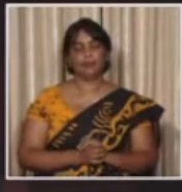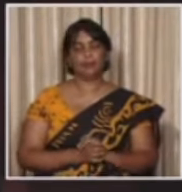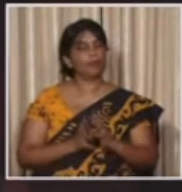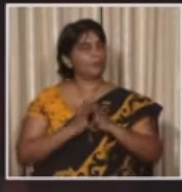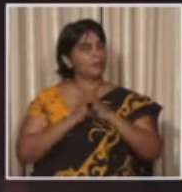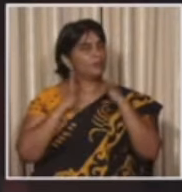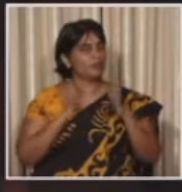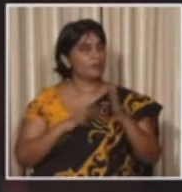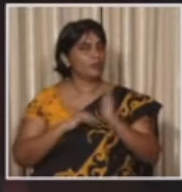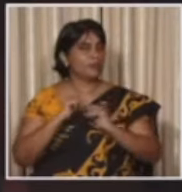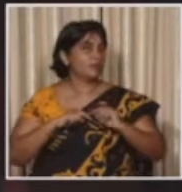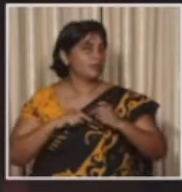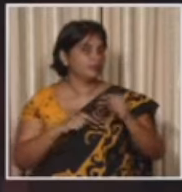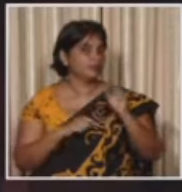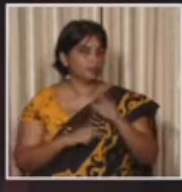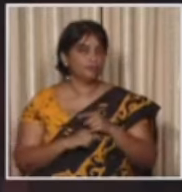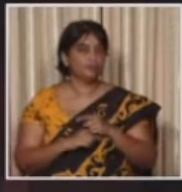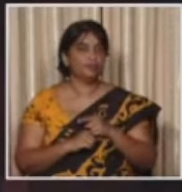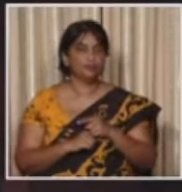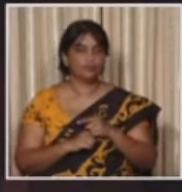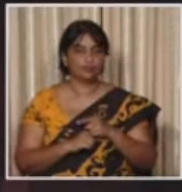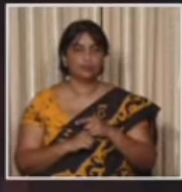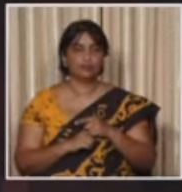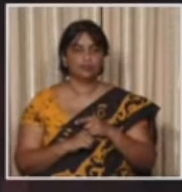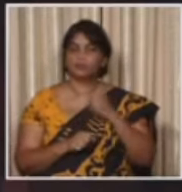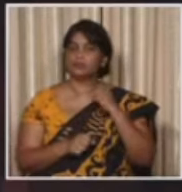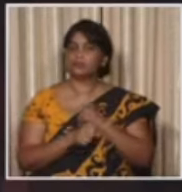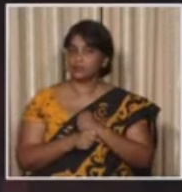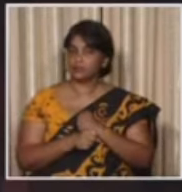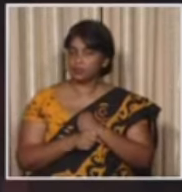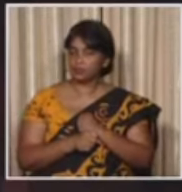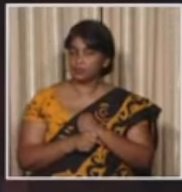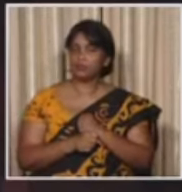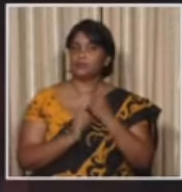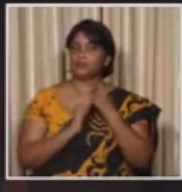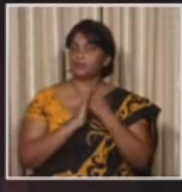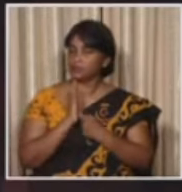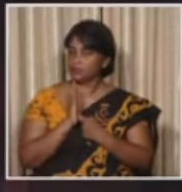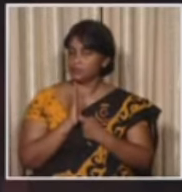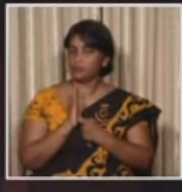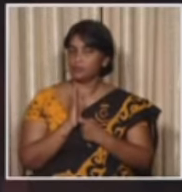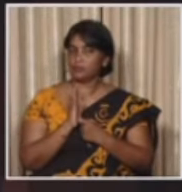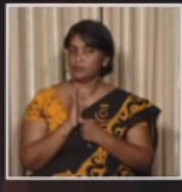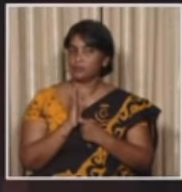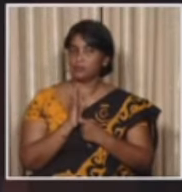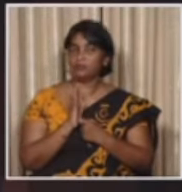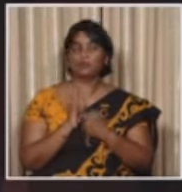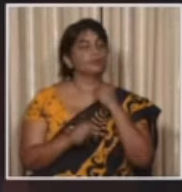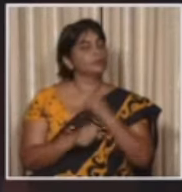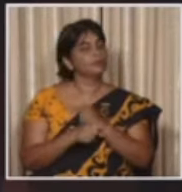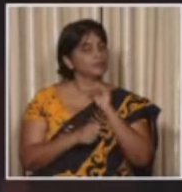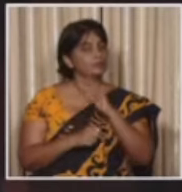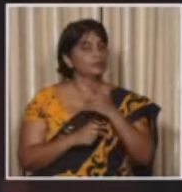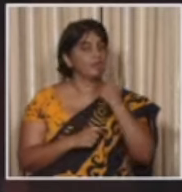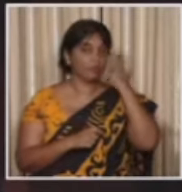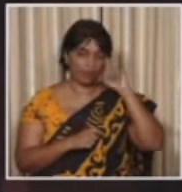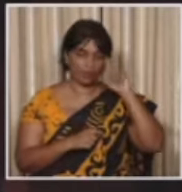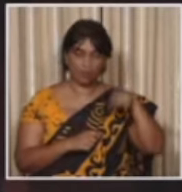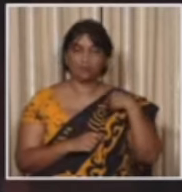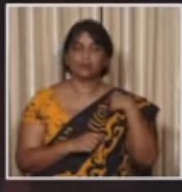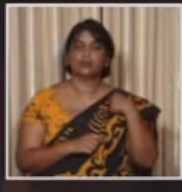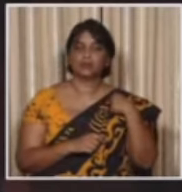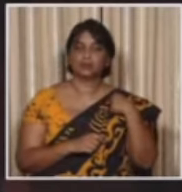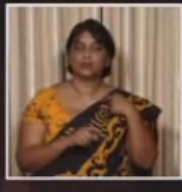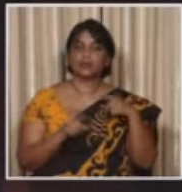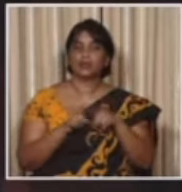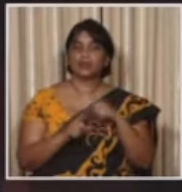බොහෝ විට ක්‍රියාත්මක වන්නේ රජයේ න්‍යායපත්‍රය, රජයේ අභිමතය